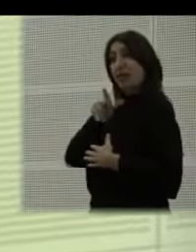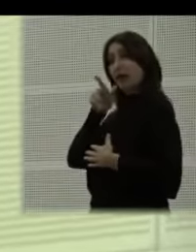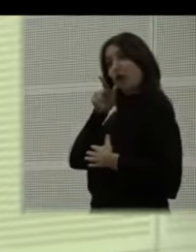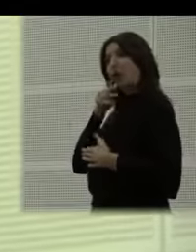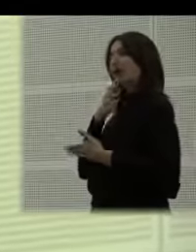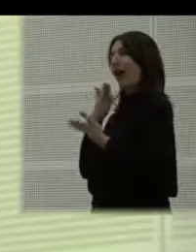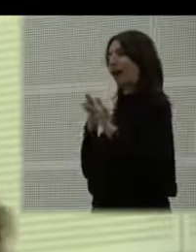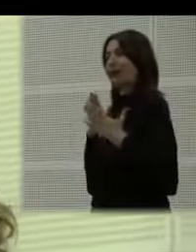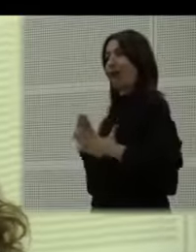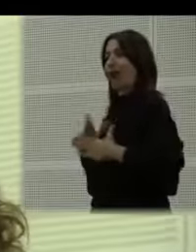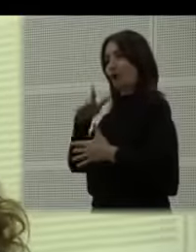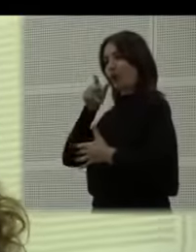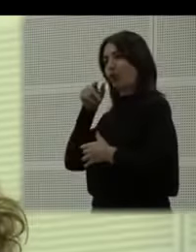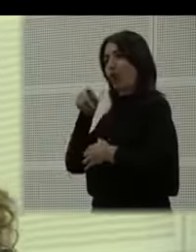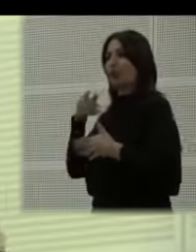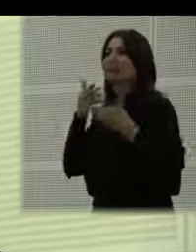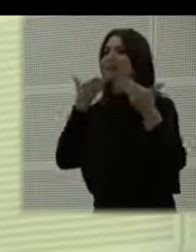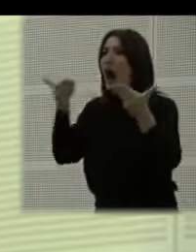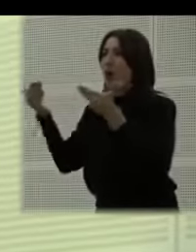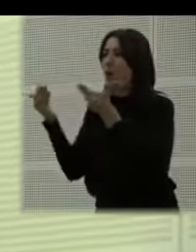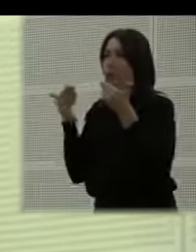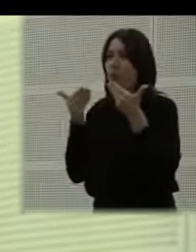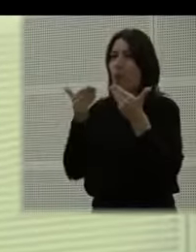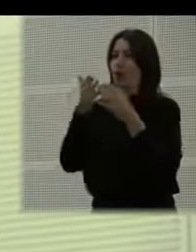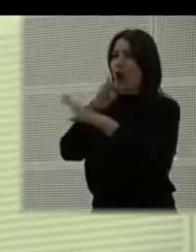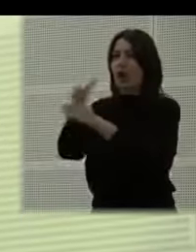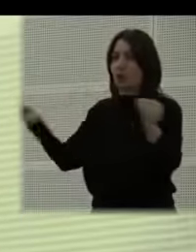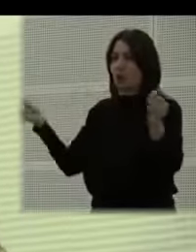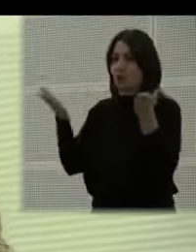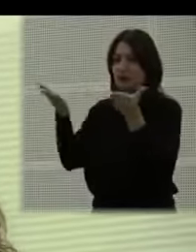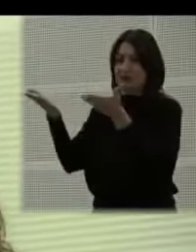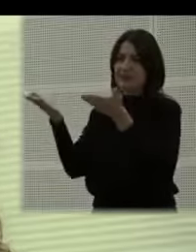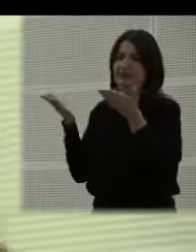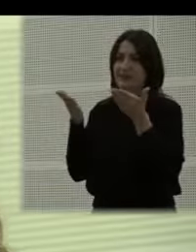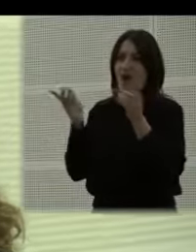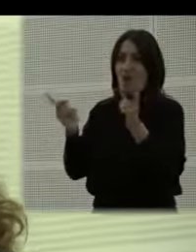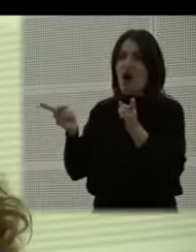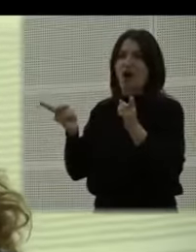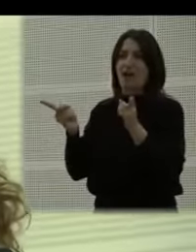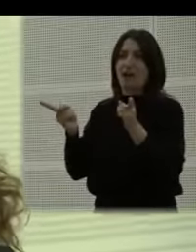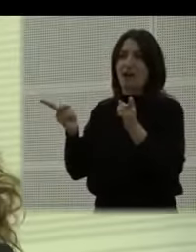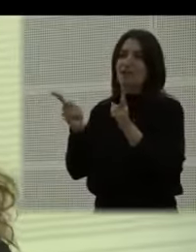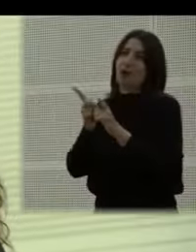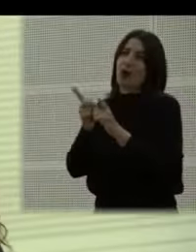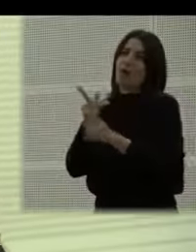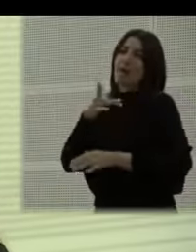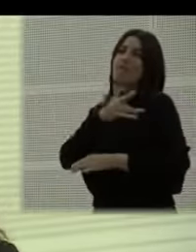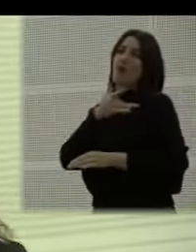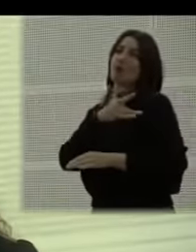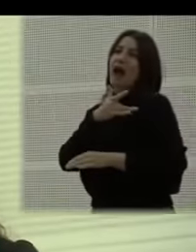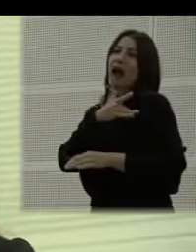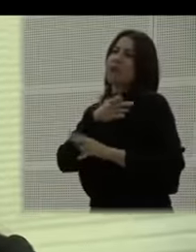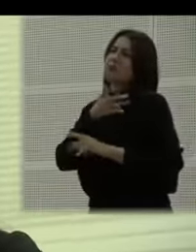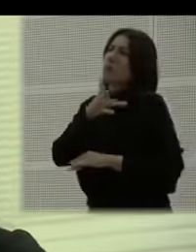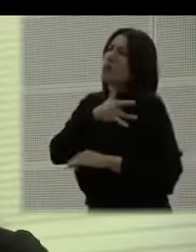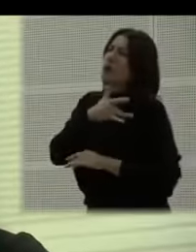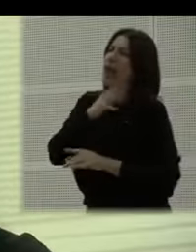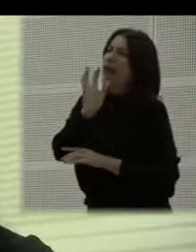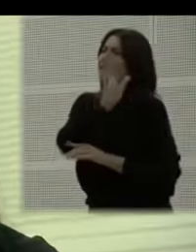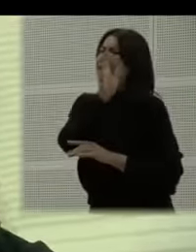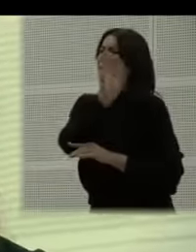forse è l'augurio che posso fare a tutti. E come morale, anzi più che morale della favola,